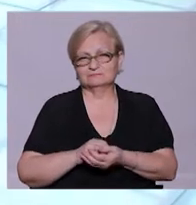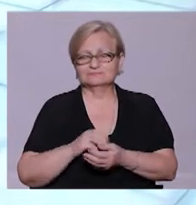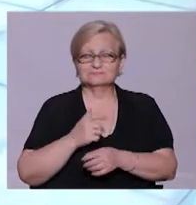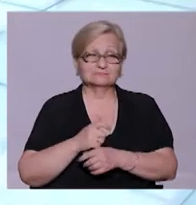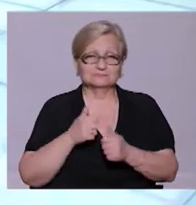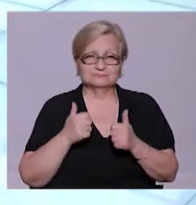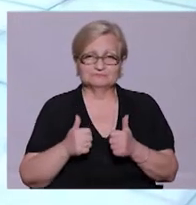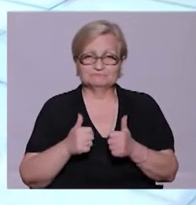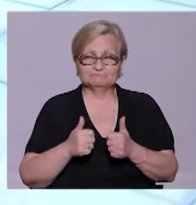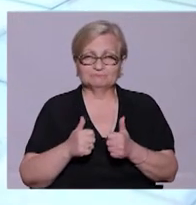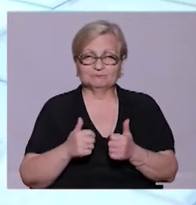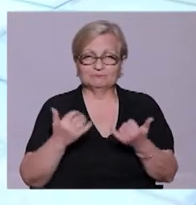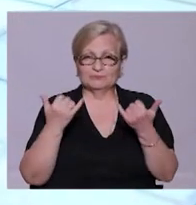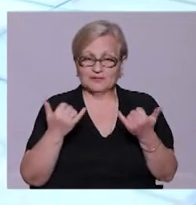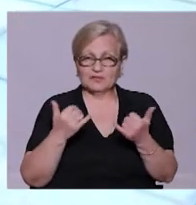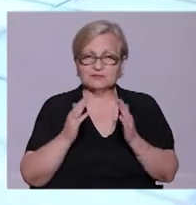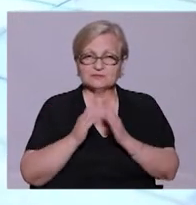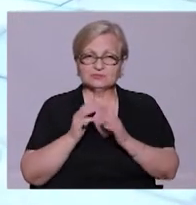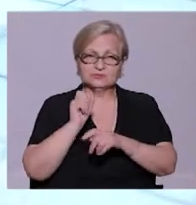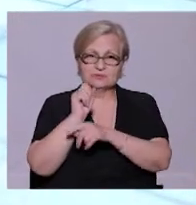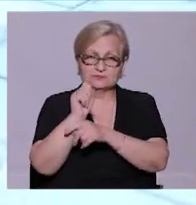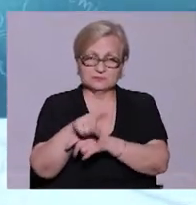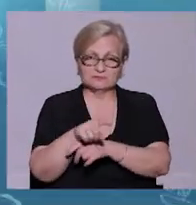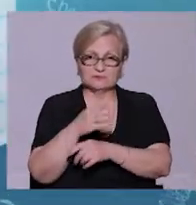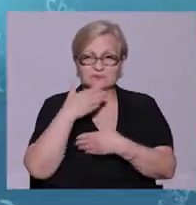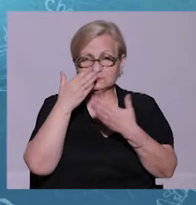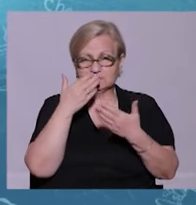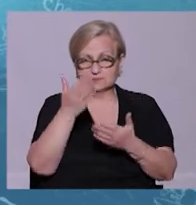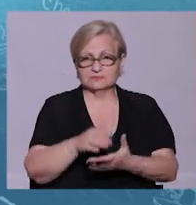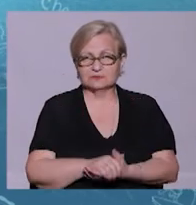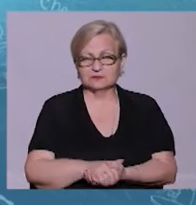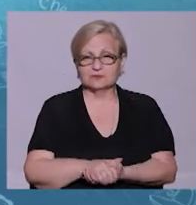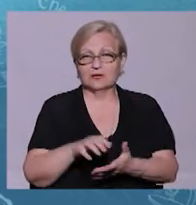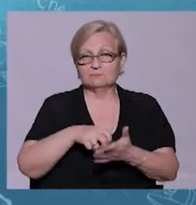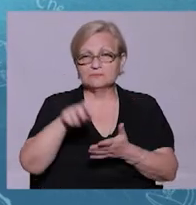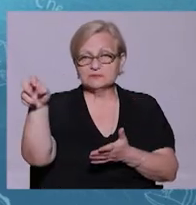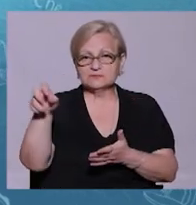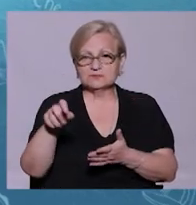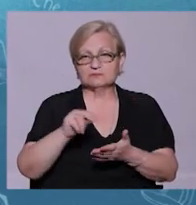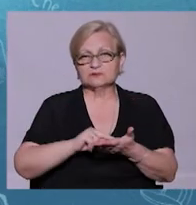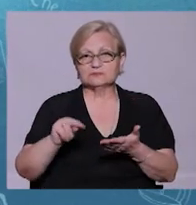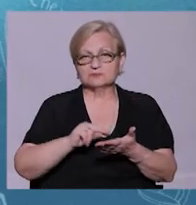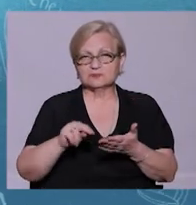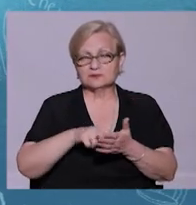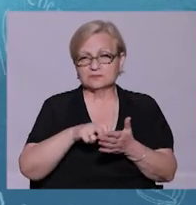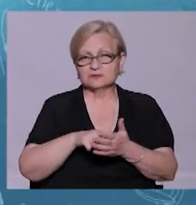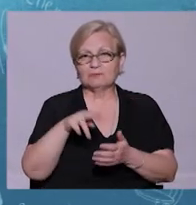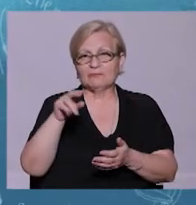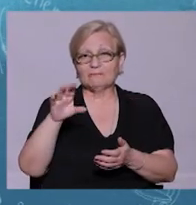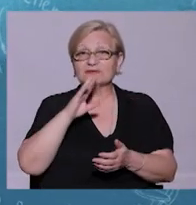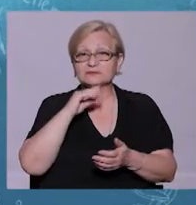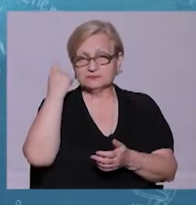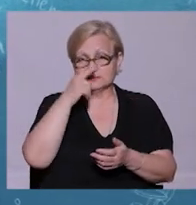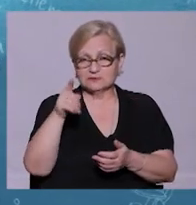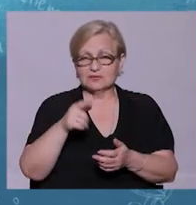კარგი. მოდი, ახლა საშინაო დავალებასაც წაგიკითხავ. მისერე წერილი პეპის. ამისთვის